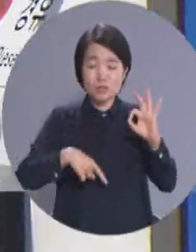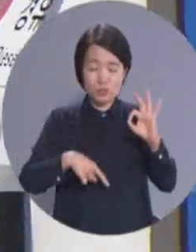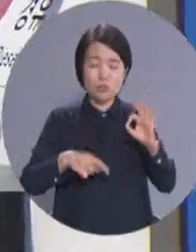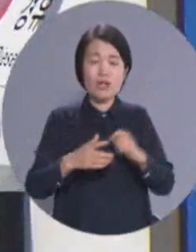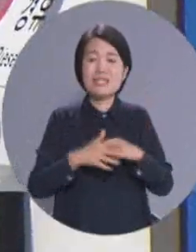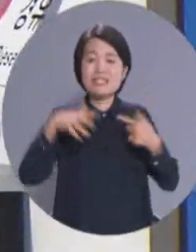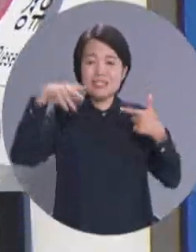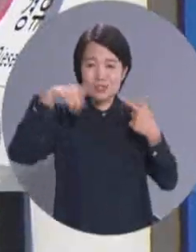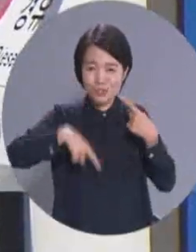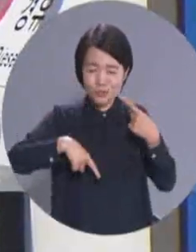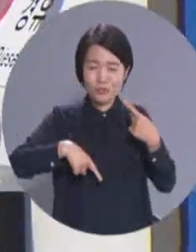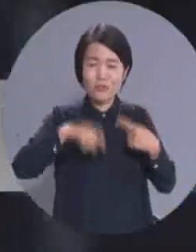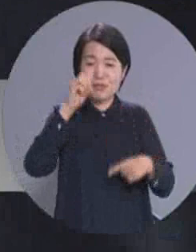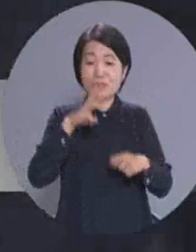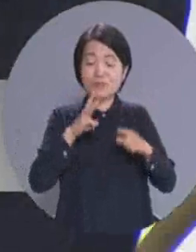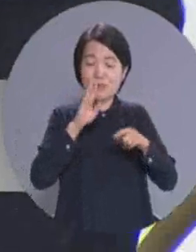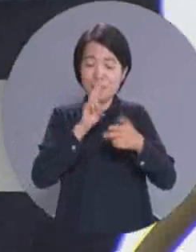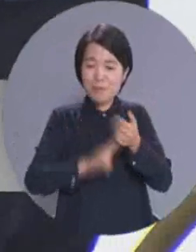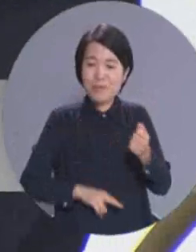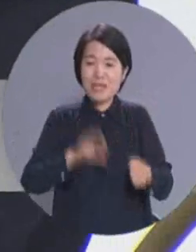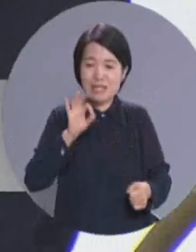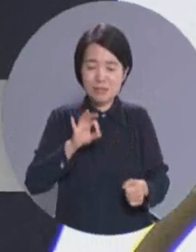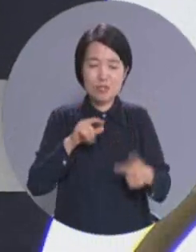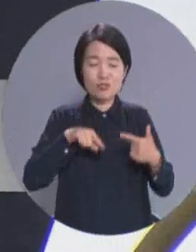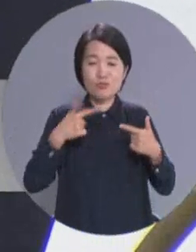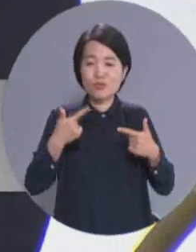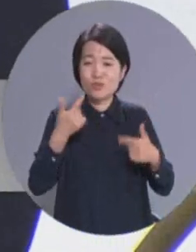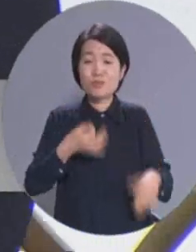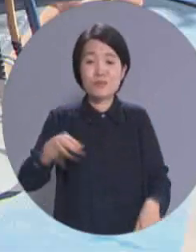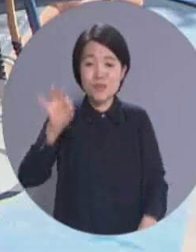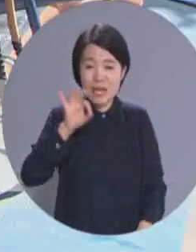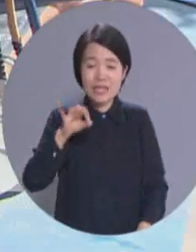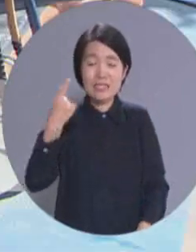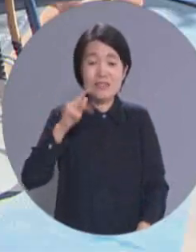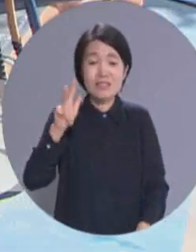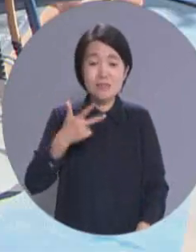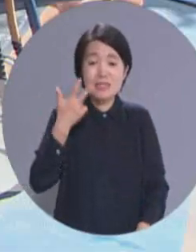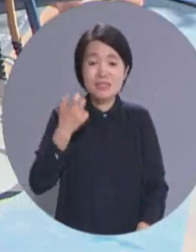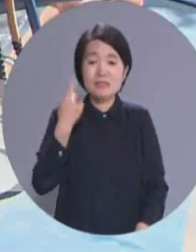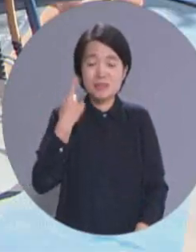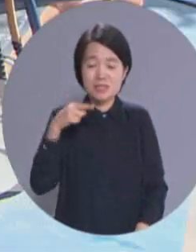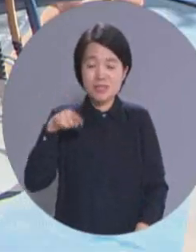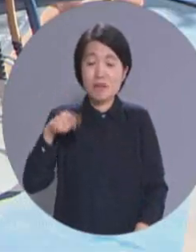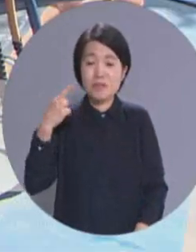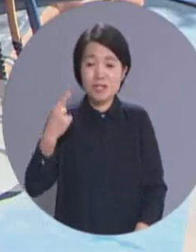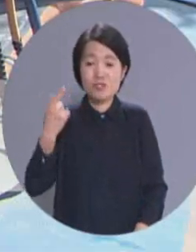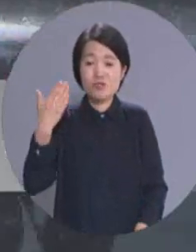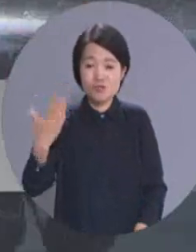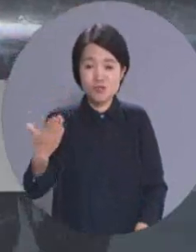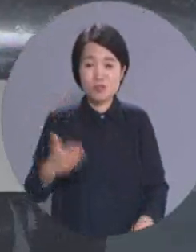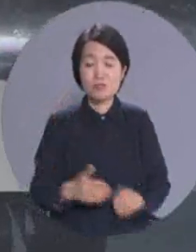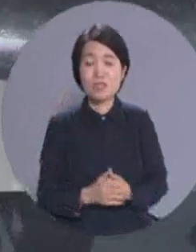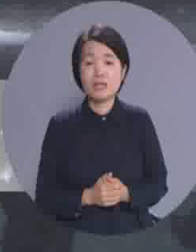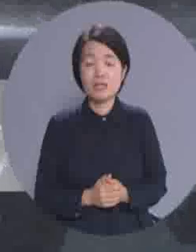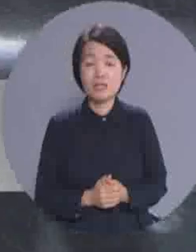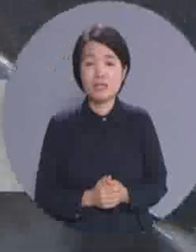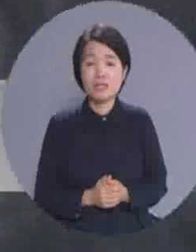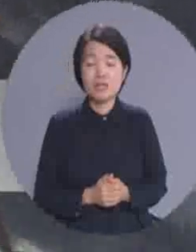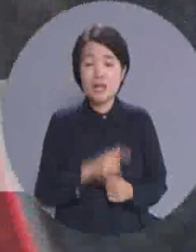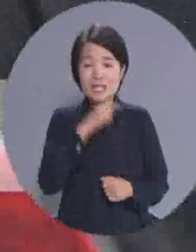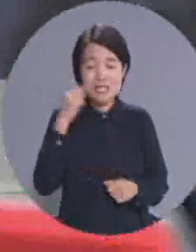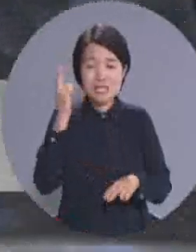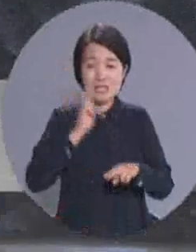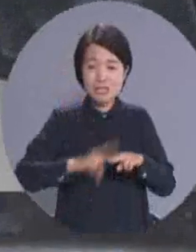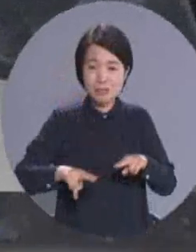평균 판매 가격은 지난주보다 6.61 오은 171.9 1이었습니다 경유